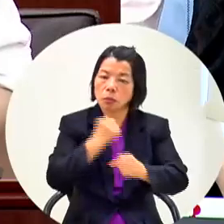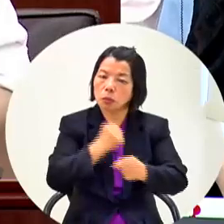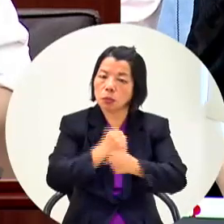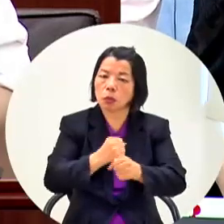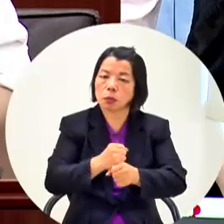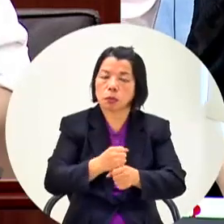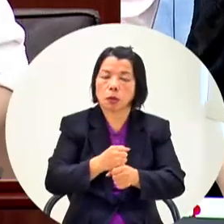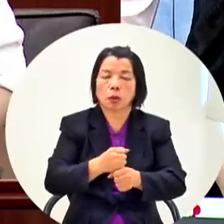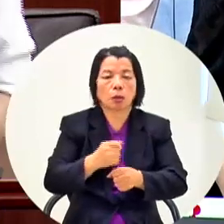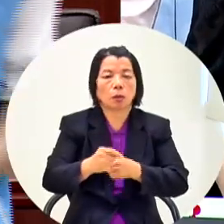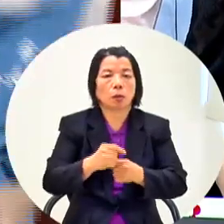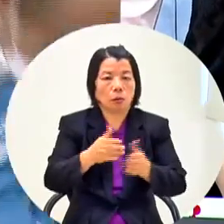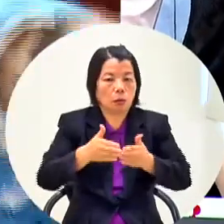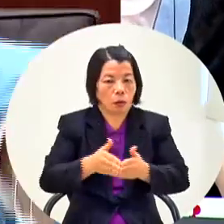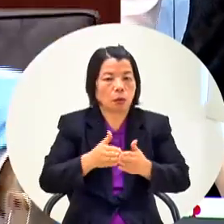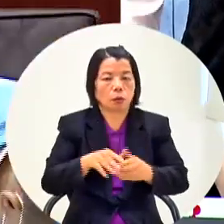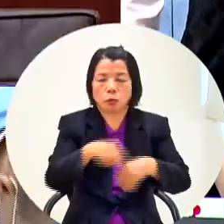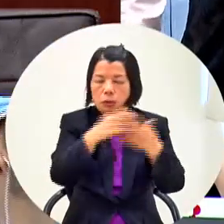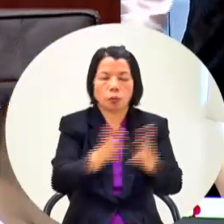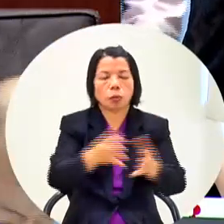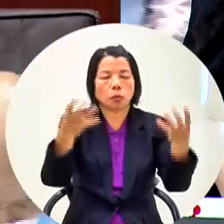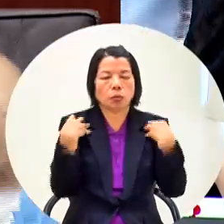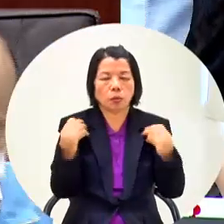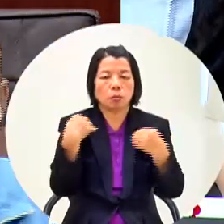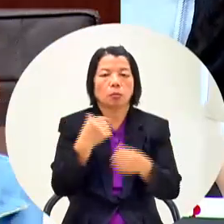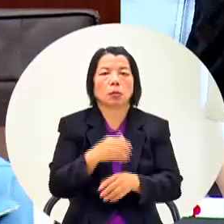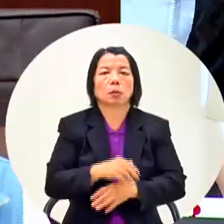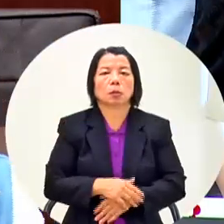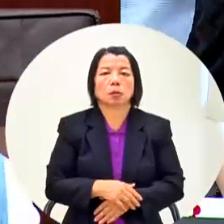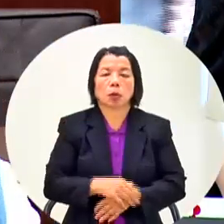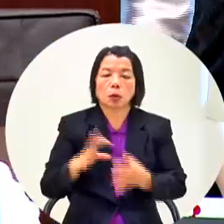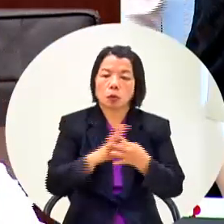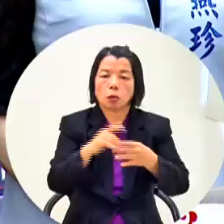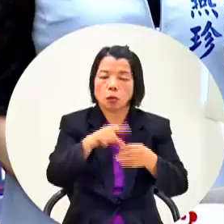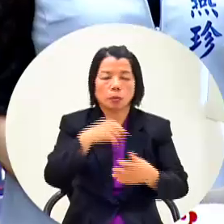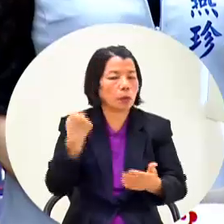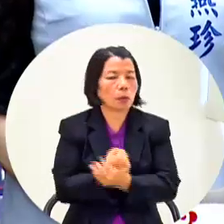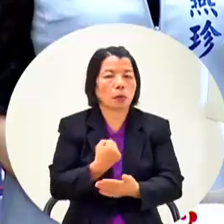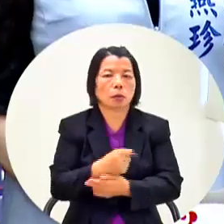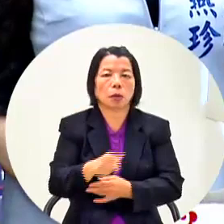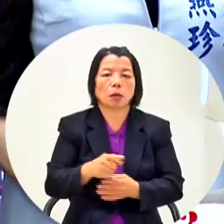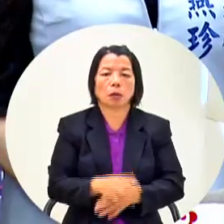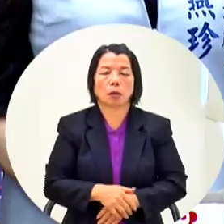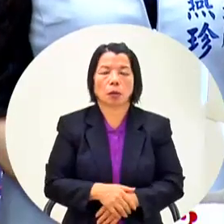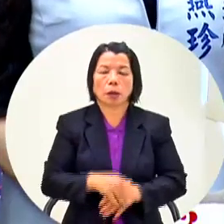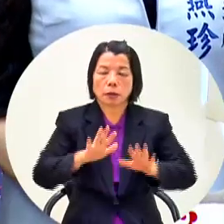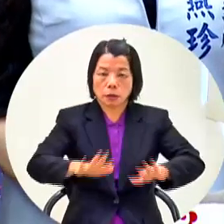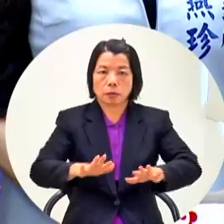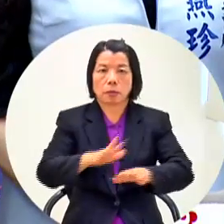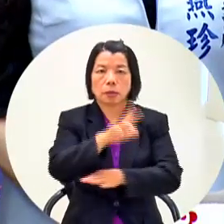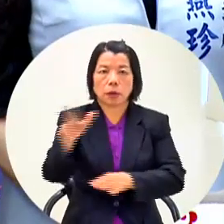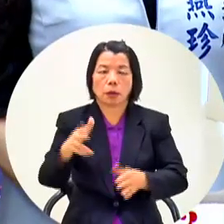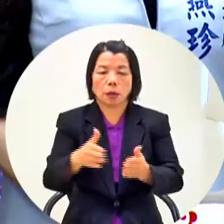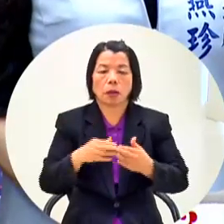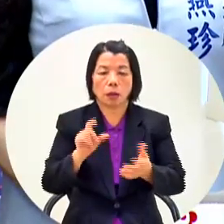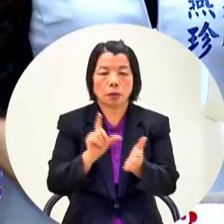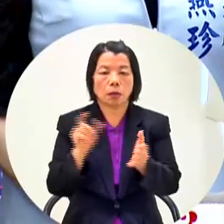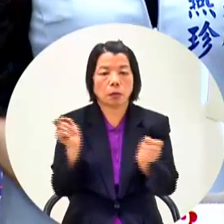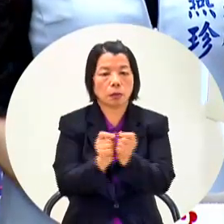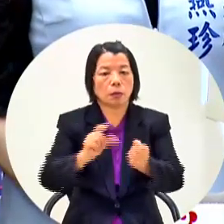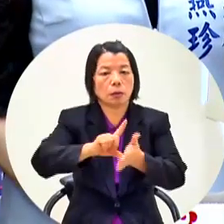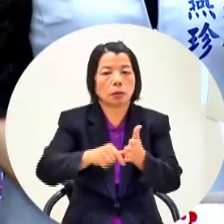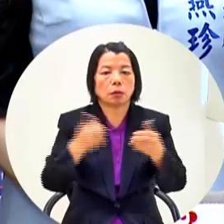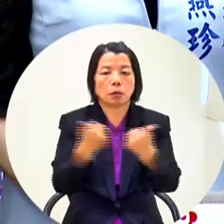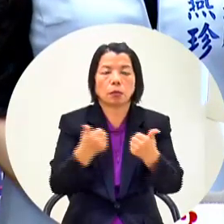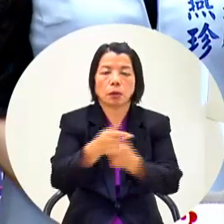定当仁不让。谢谢。 所以我们也很遗憾哦，也很痛心哦。今天临时会本来是以